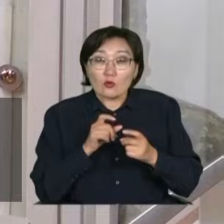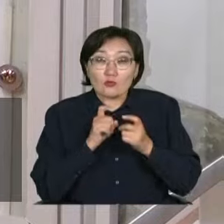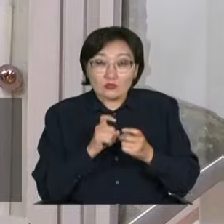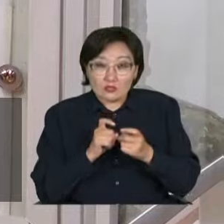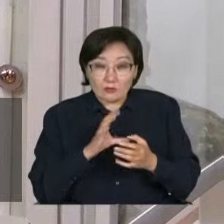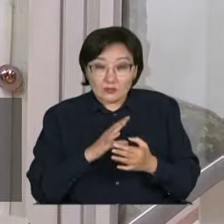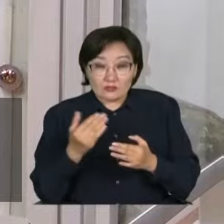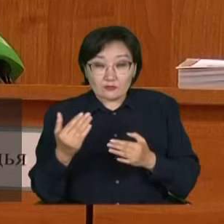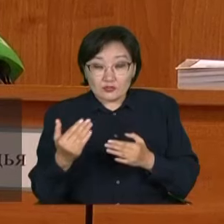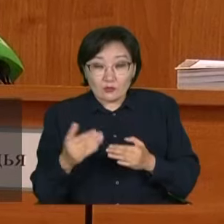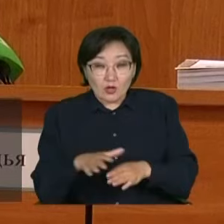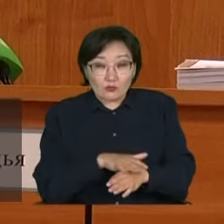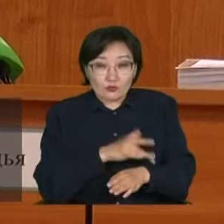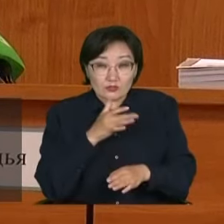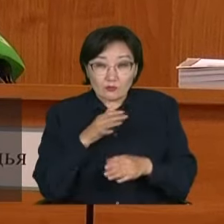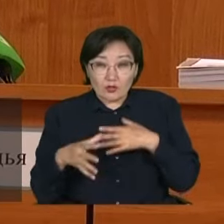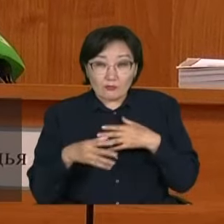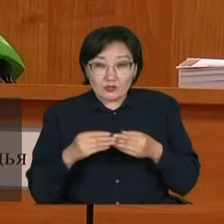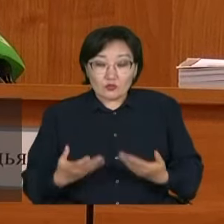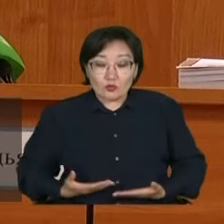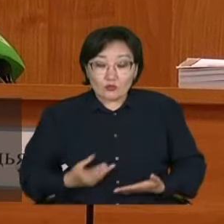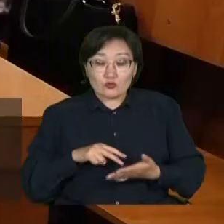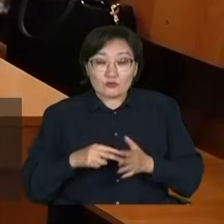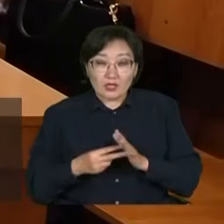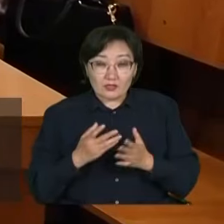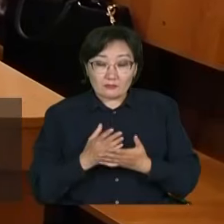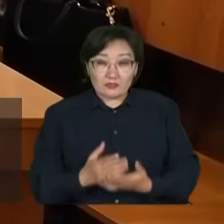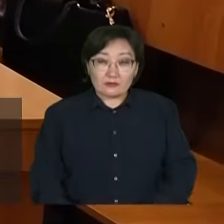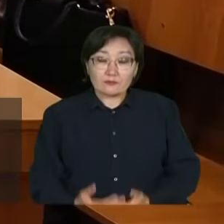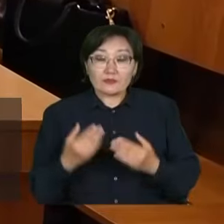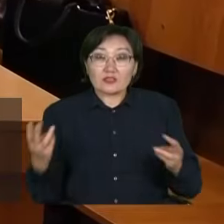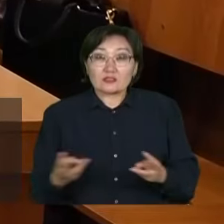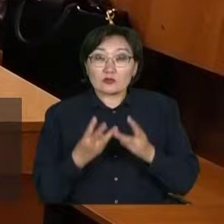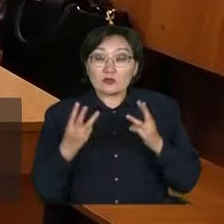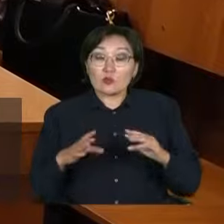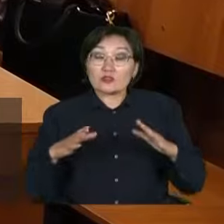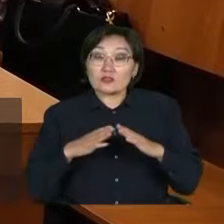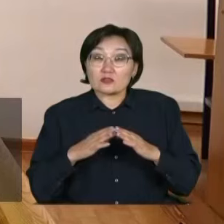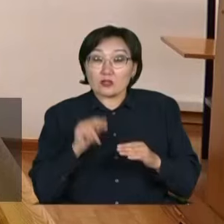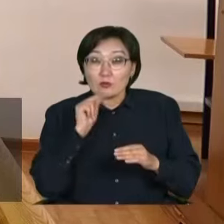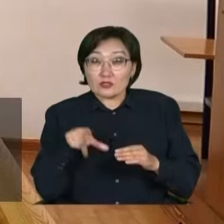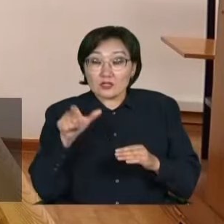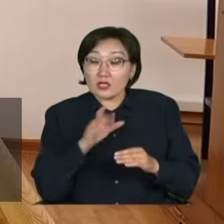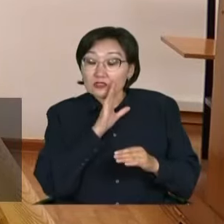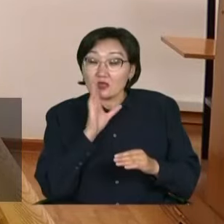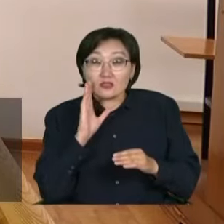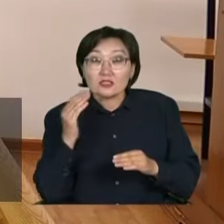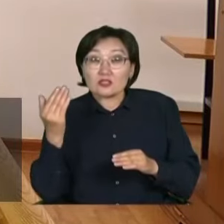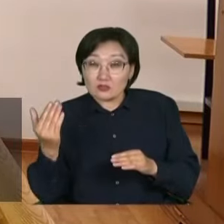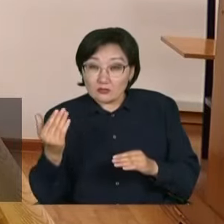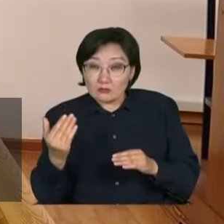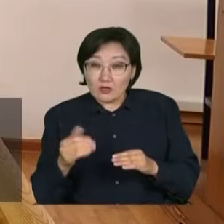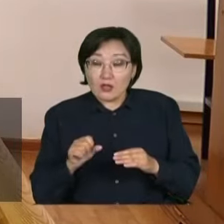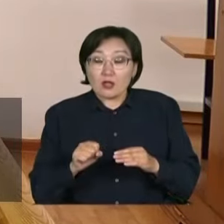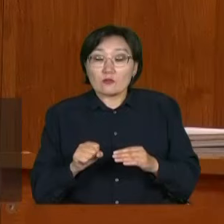уайымдадым. Біз онымен ұзақ уақыт бірге тұруды жоспарлап едік. Ал өртеніп кеткен баспана айыпталушының анасының үйі болып шықты.